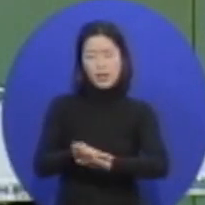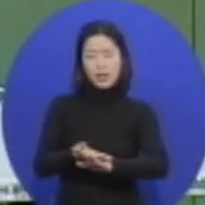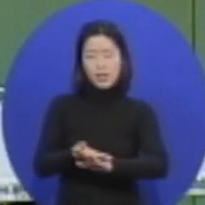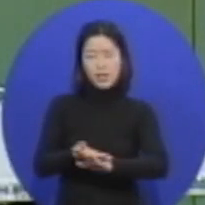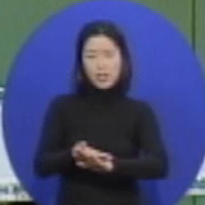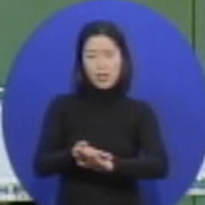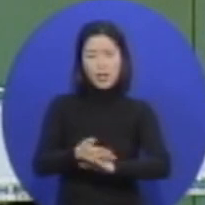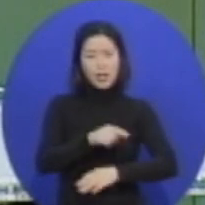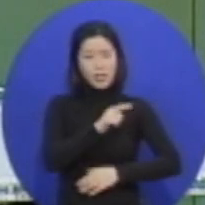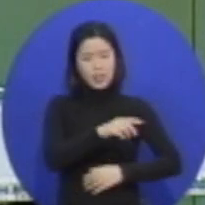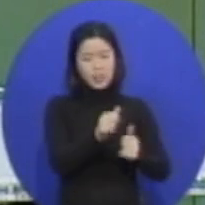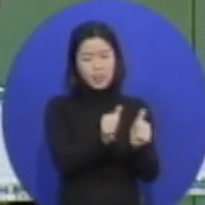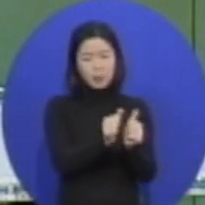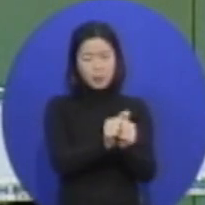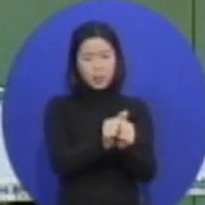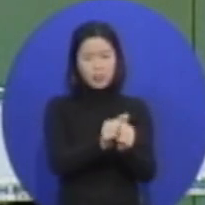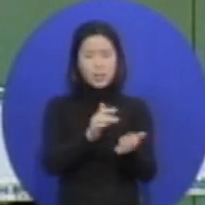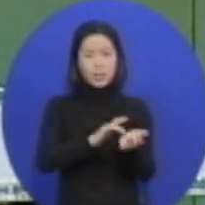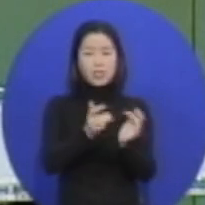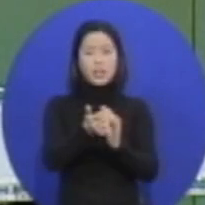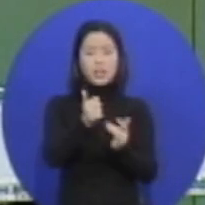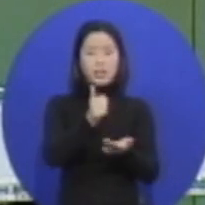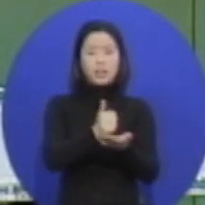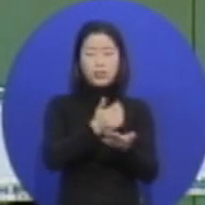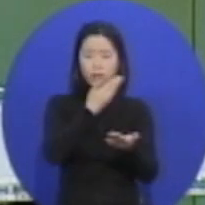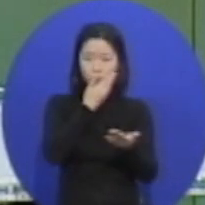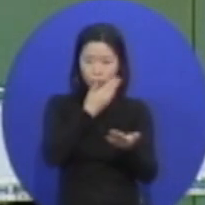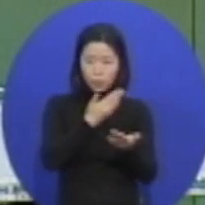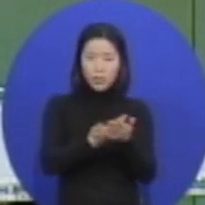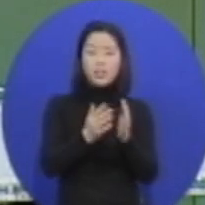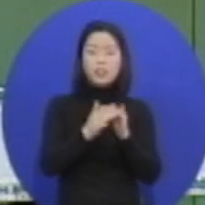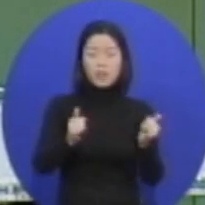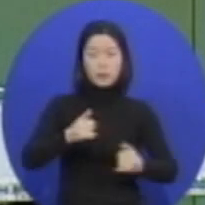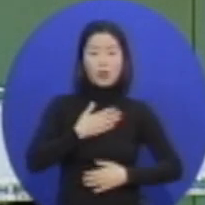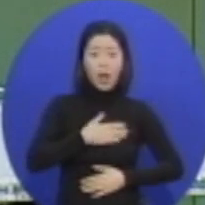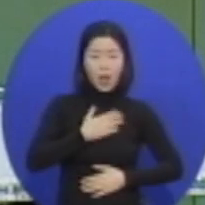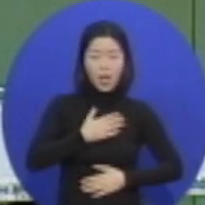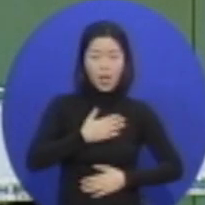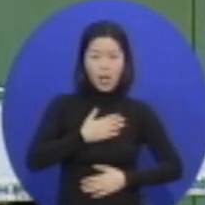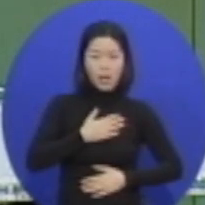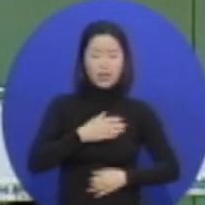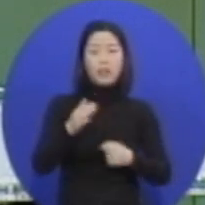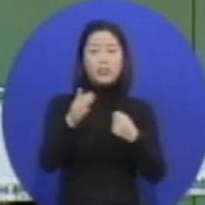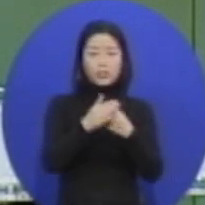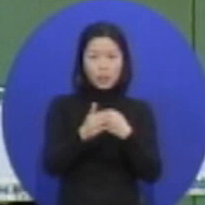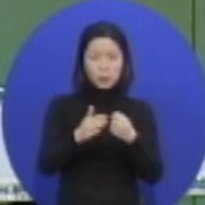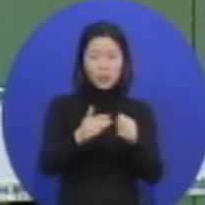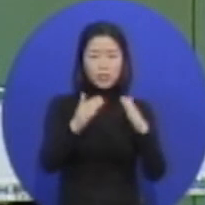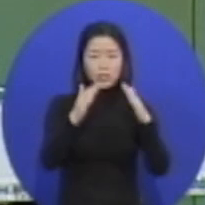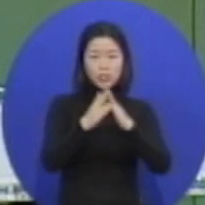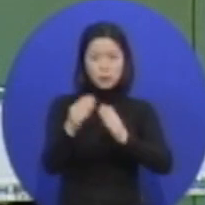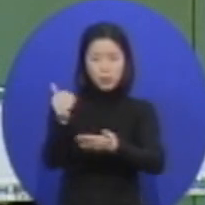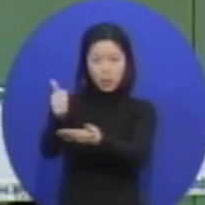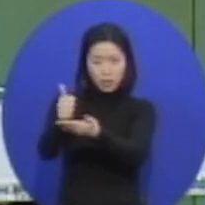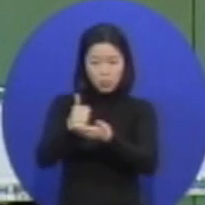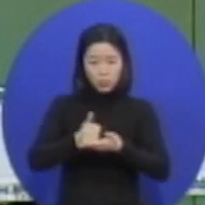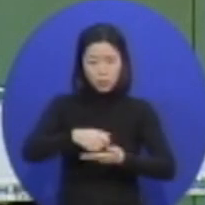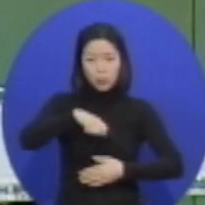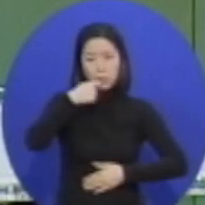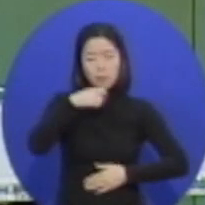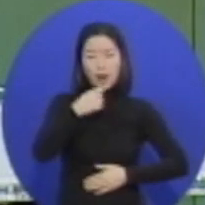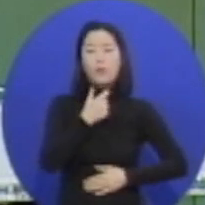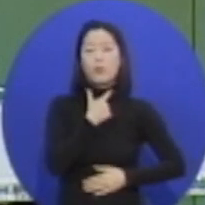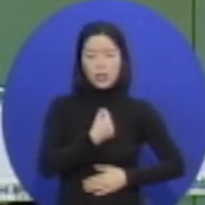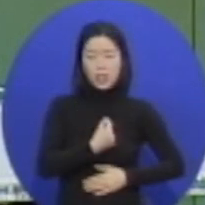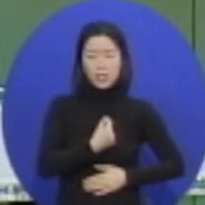아르센 시몬은 예수님이 귀한 분이라는 걸 알았던 것 같고 그래서 예수님을 집에 모시고 식사 대접을 하려고 했습니다